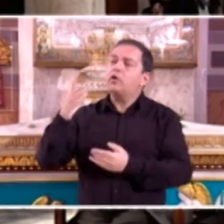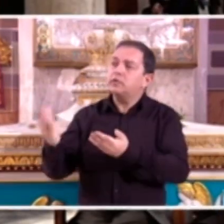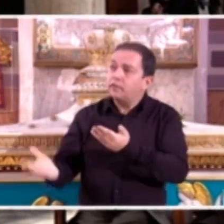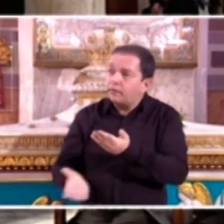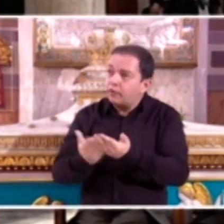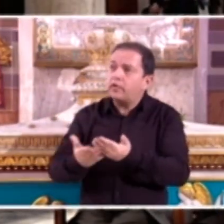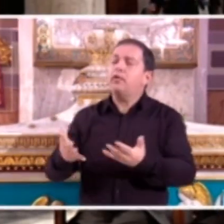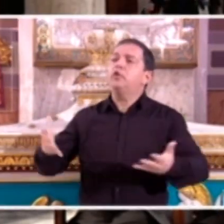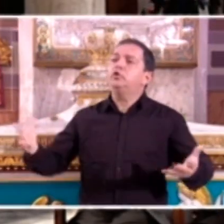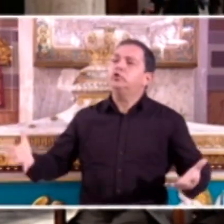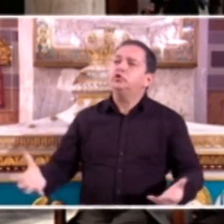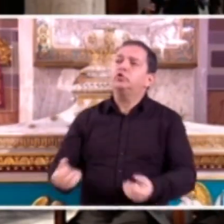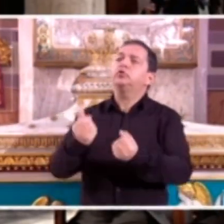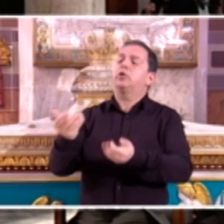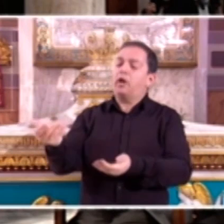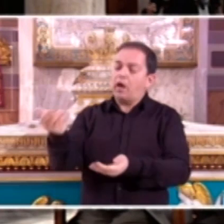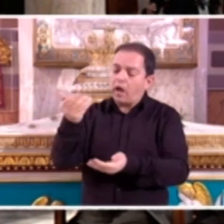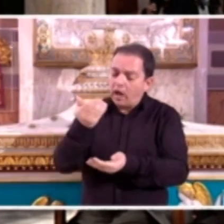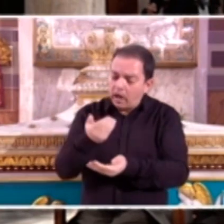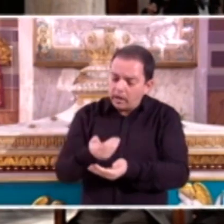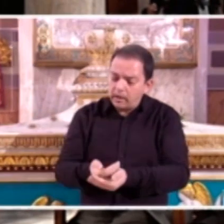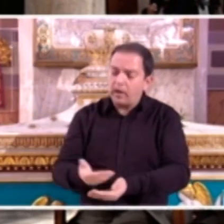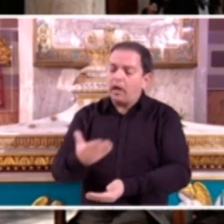Αντιλαβούς όσων